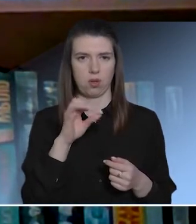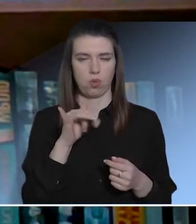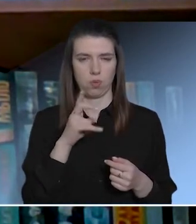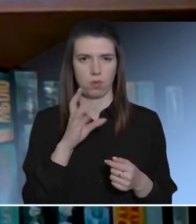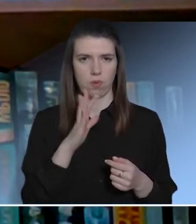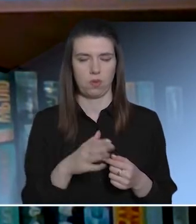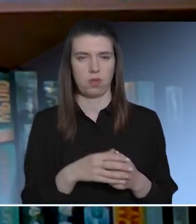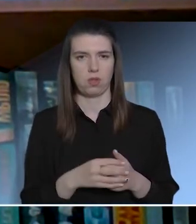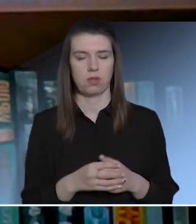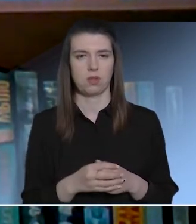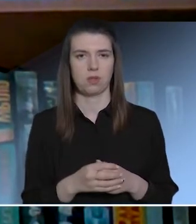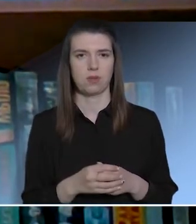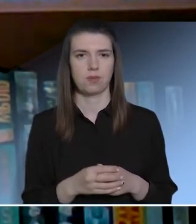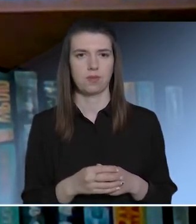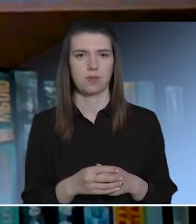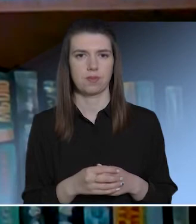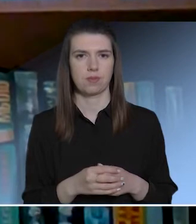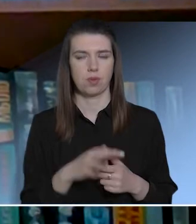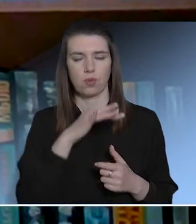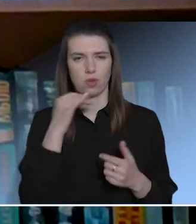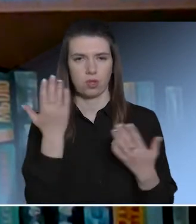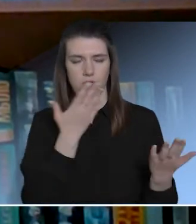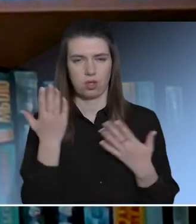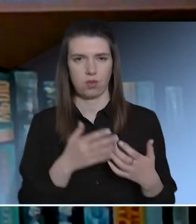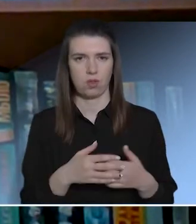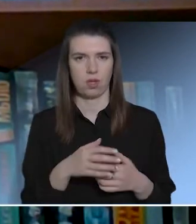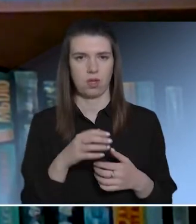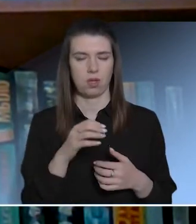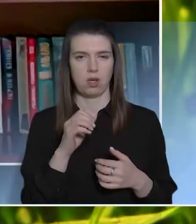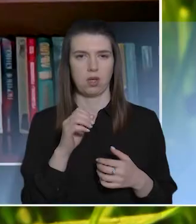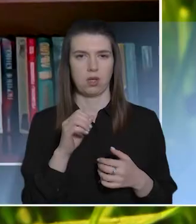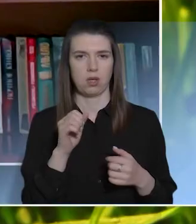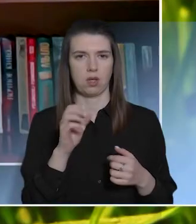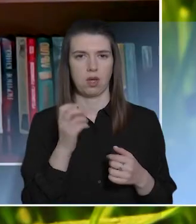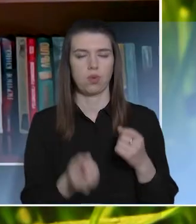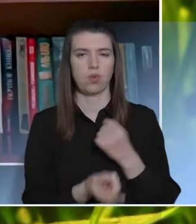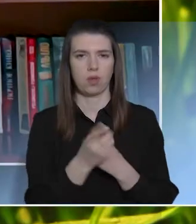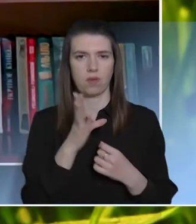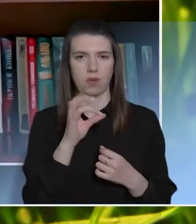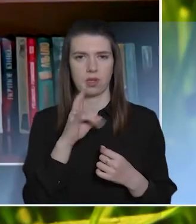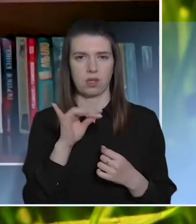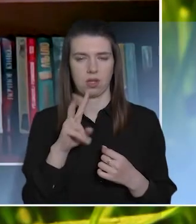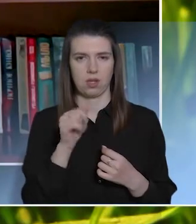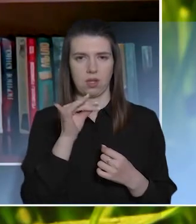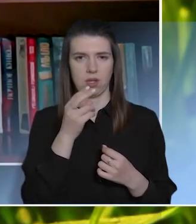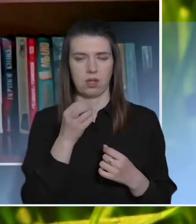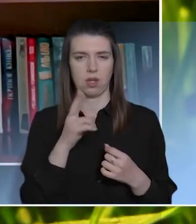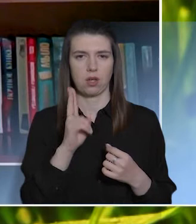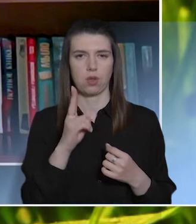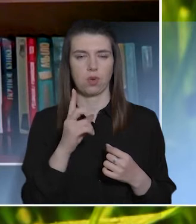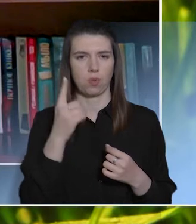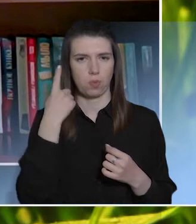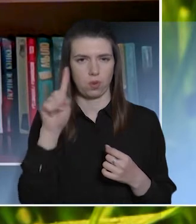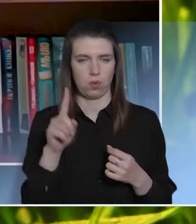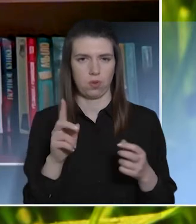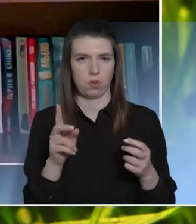и Пелевин, разумеется, которого многие читают. Катерина, а как вообще возникла идея создать такой книжный клуб? Какие